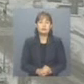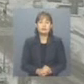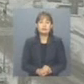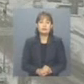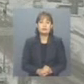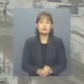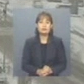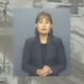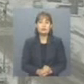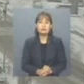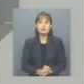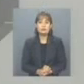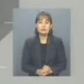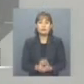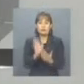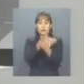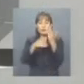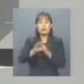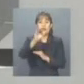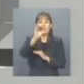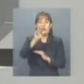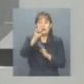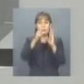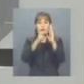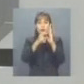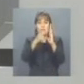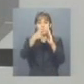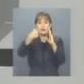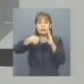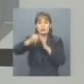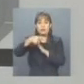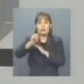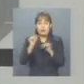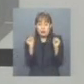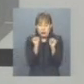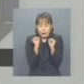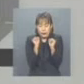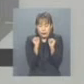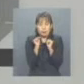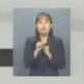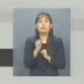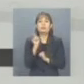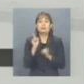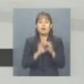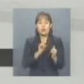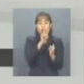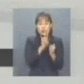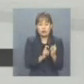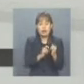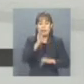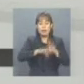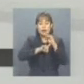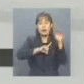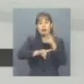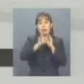ส่วนที่ประเทศยูเครนซึ่งได้รับผลกระทบหนักที่สุดจากคลื่นอากาศหนาวจัดในรอบนี้มีรายงานผู้เสียชีวิตสูงถึง122คน